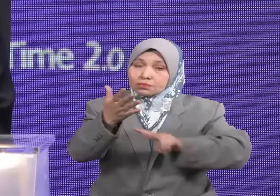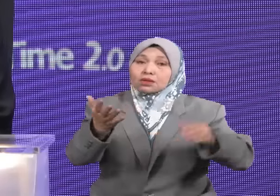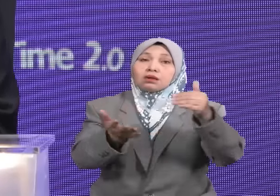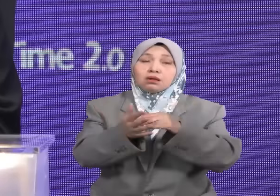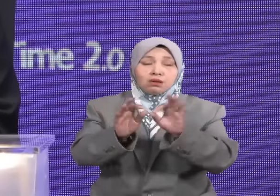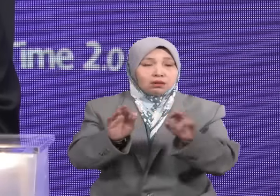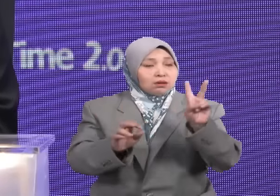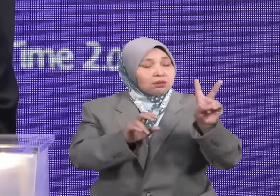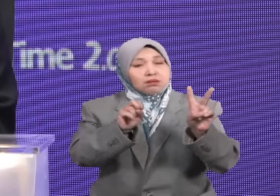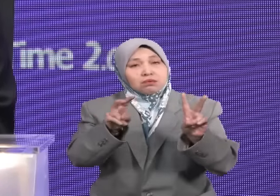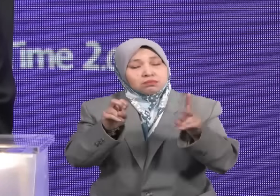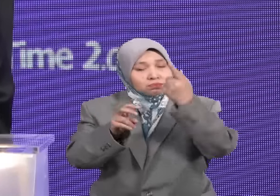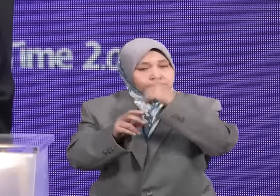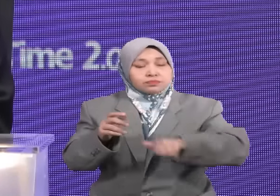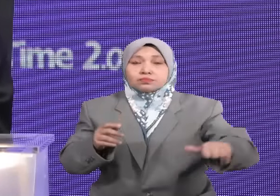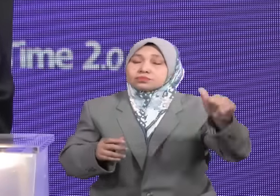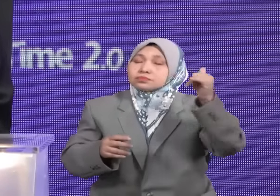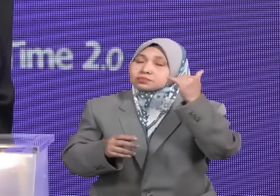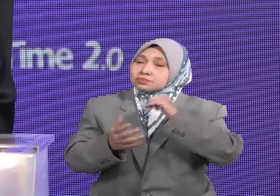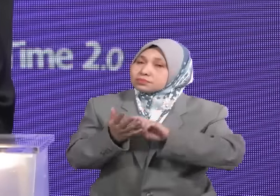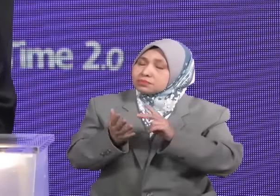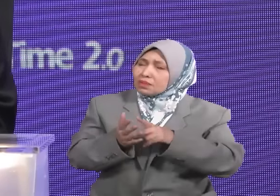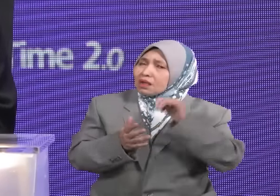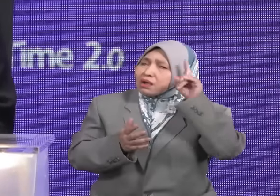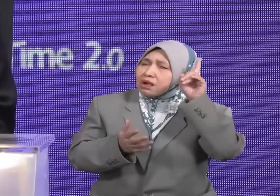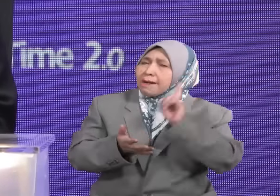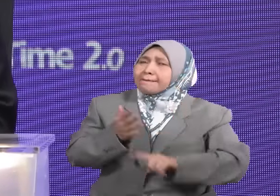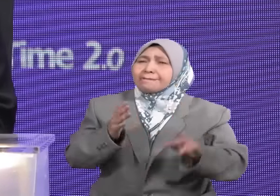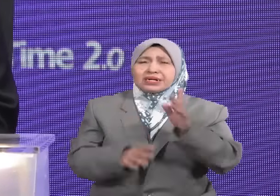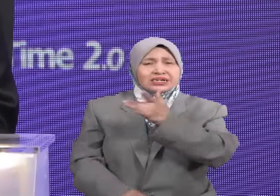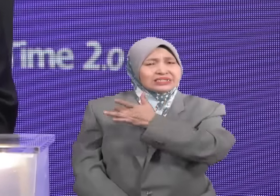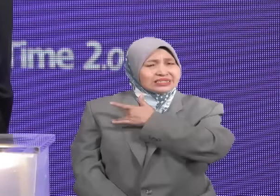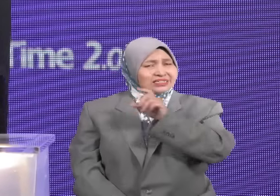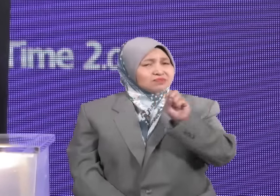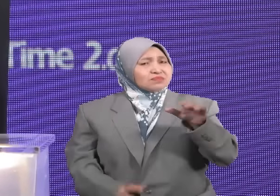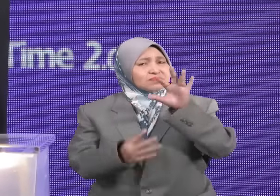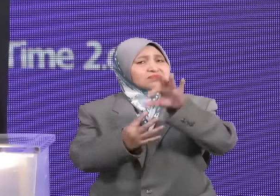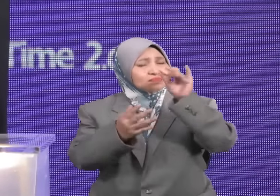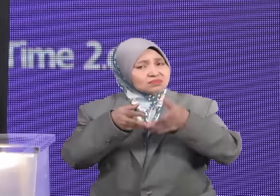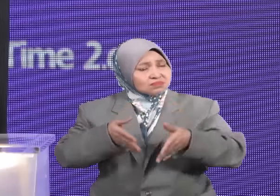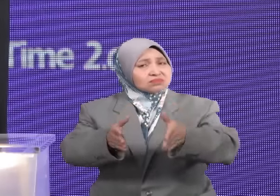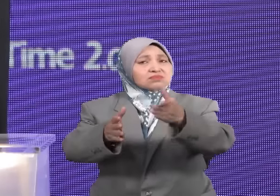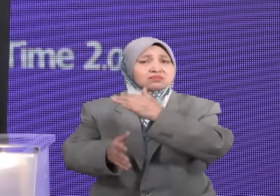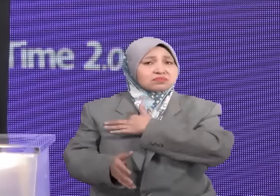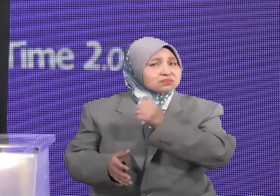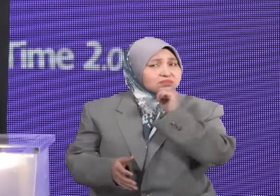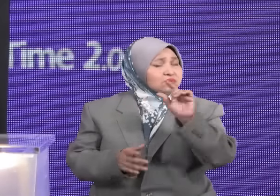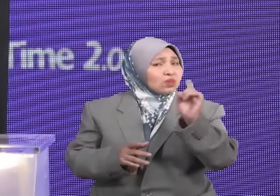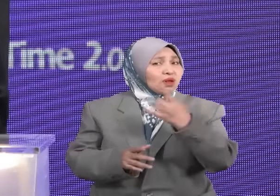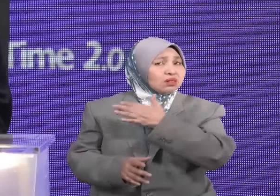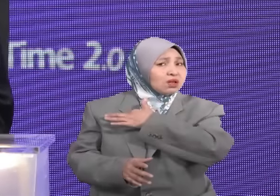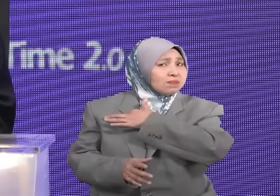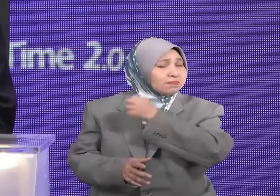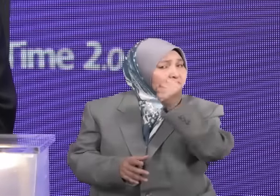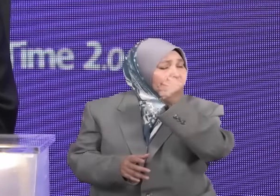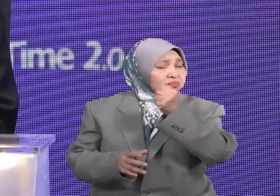ayat 212 untuk memaknai, memahami apa kesan apabila kita memilih jalan iman, tetapi bukan sekadar iman. Allah